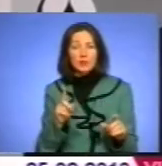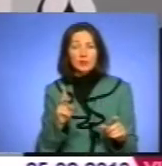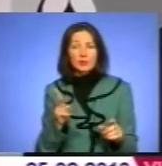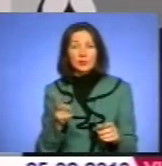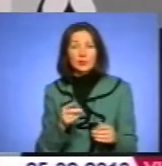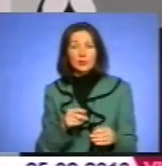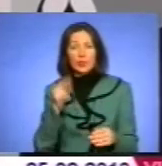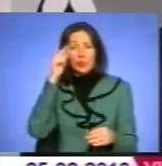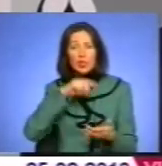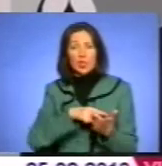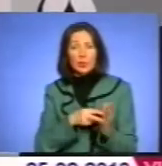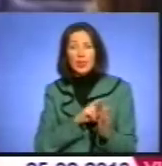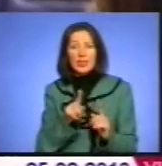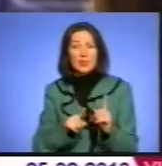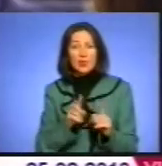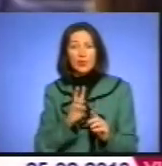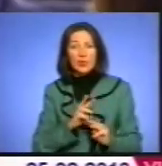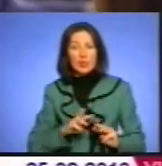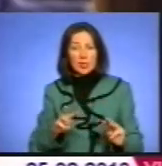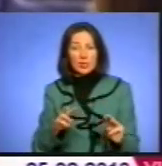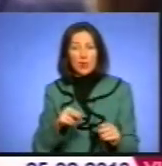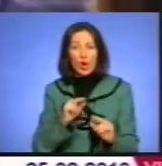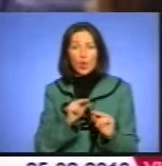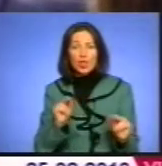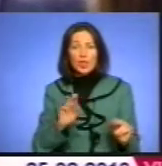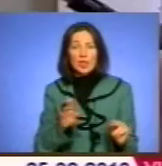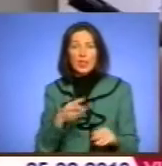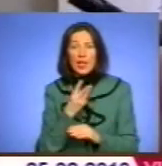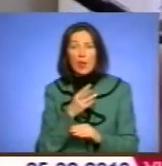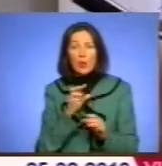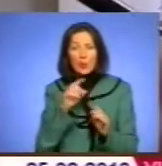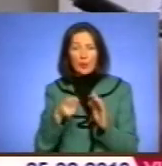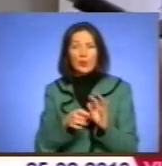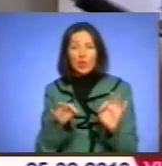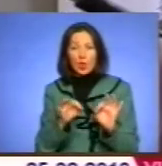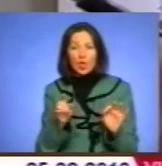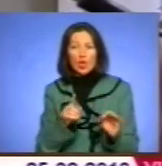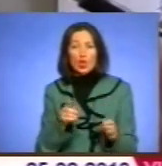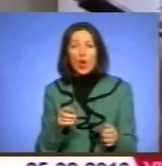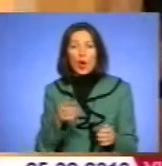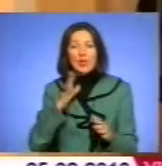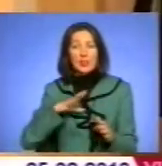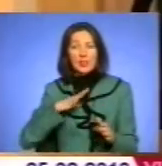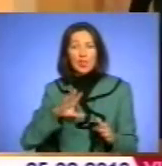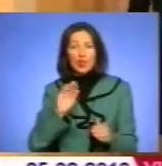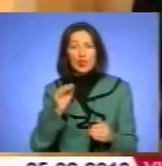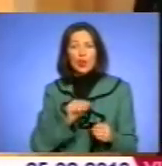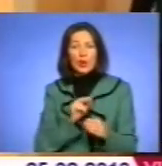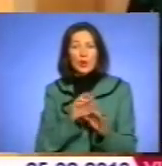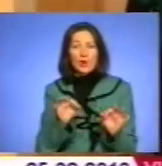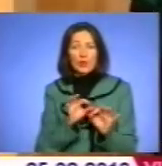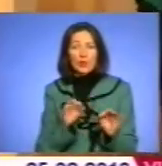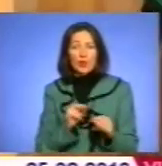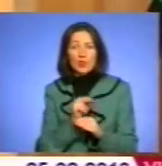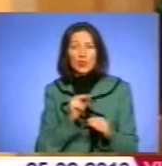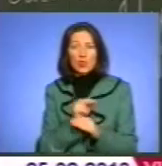навчальні плани не змінювалися в міністерстві. Учителі не на камеру зізнаються, надії на те, що курс «Християнська етика» кардинально